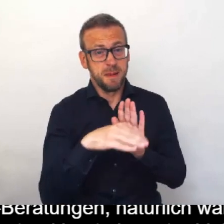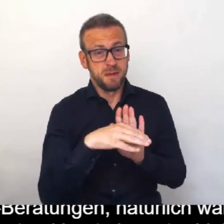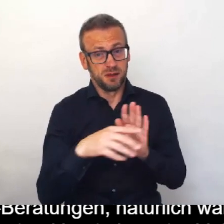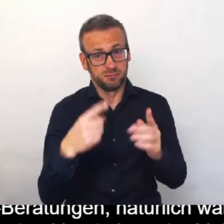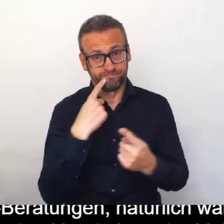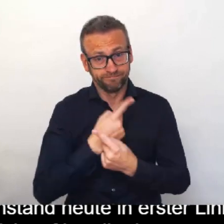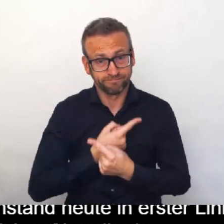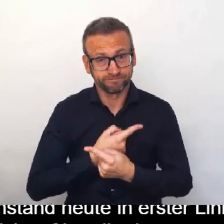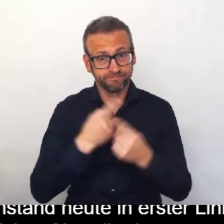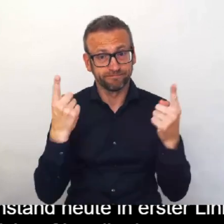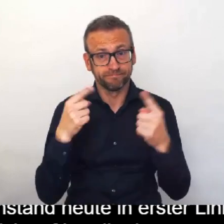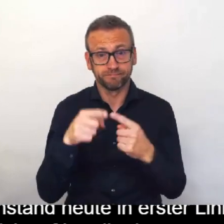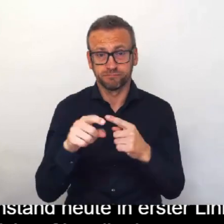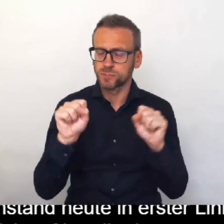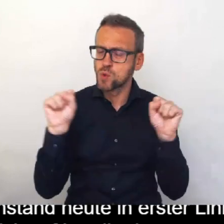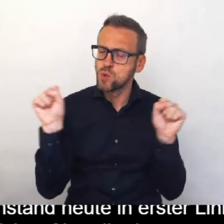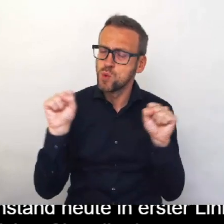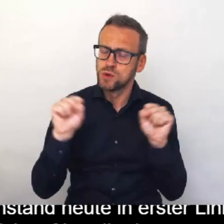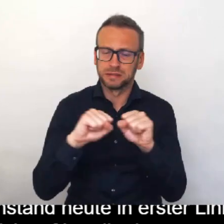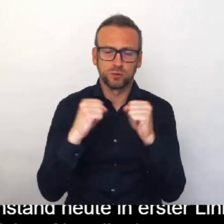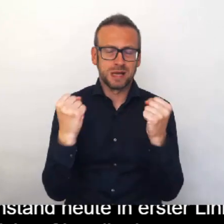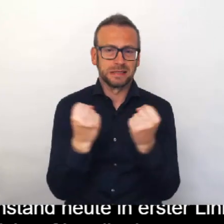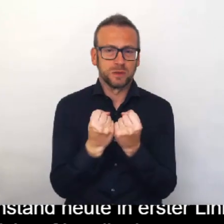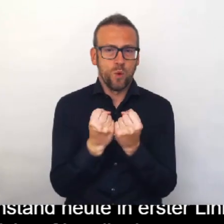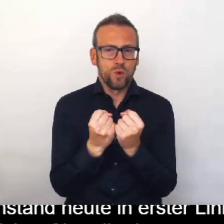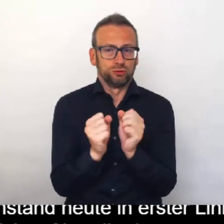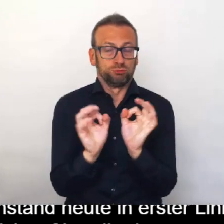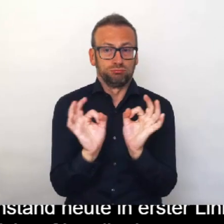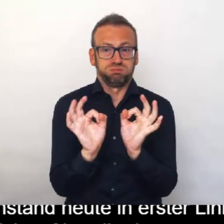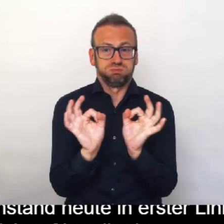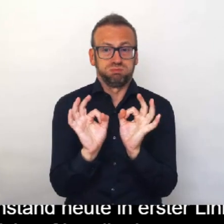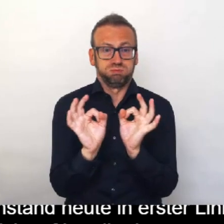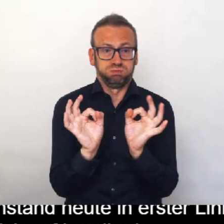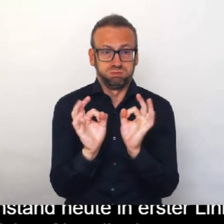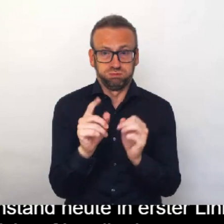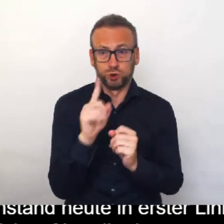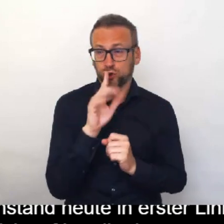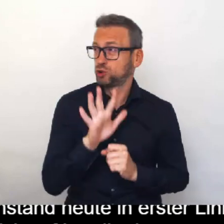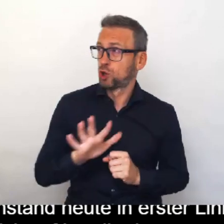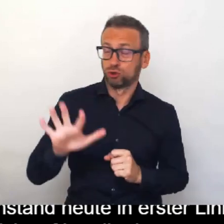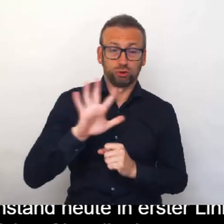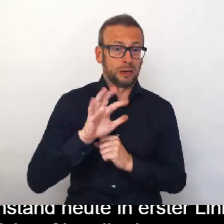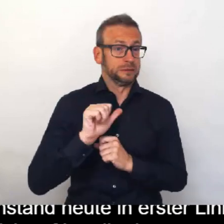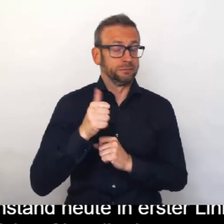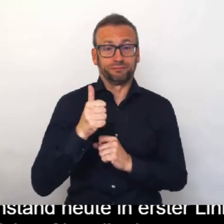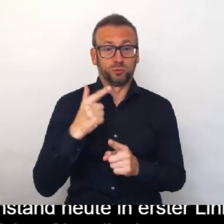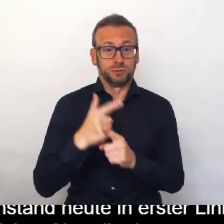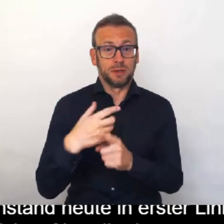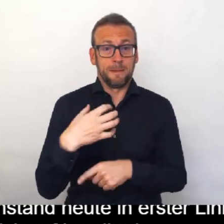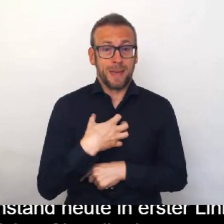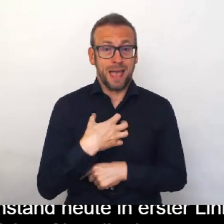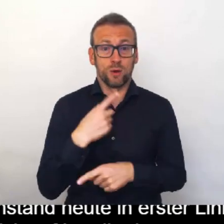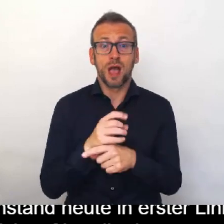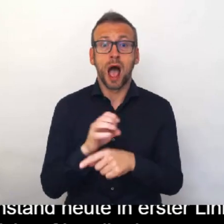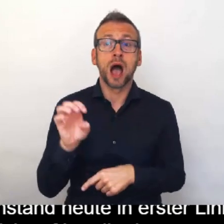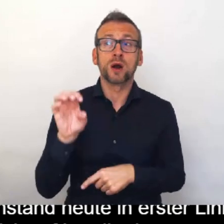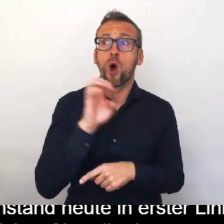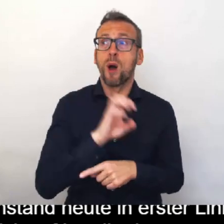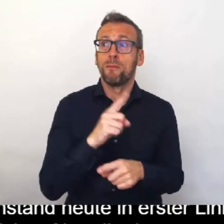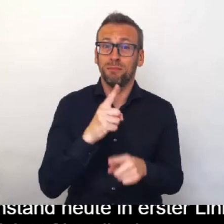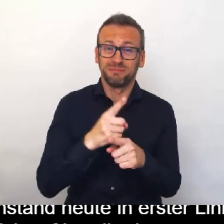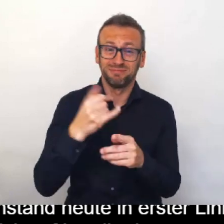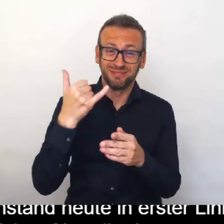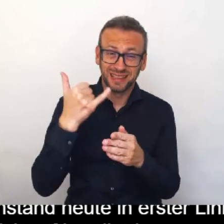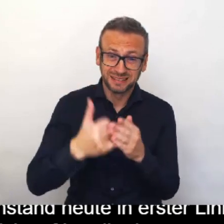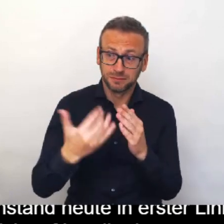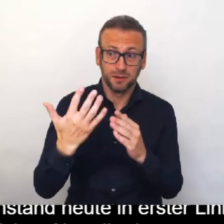ist geprägt, also europaweit geprägt von sehr hohen Inzidenzen, die ja immer dazu führen,